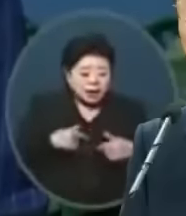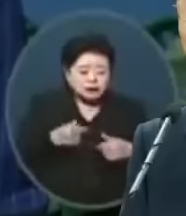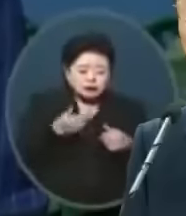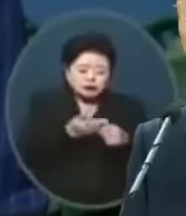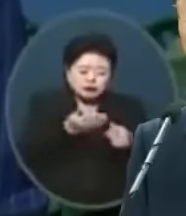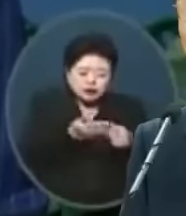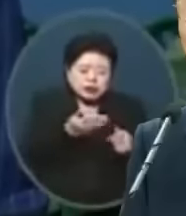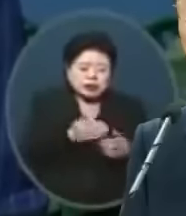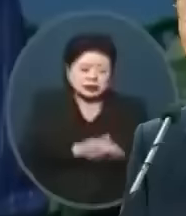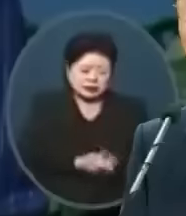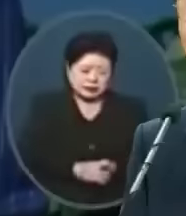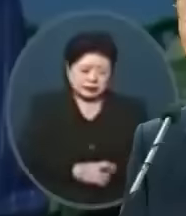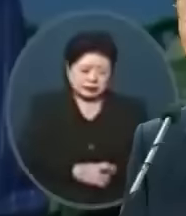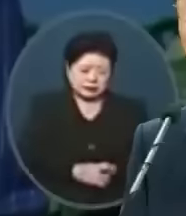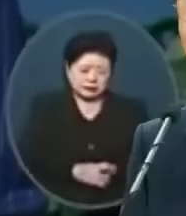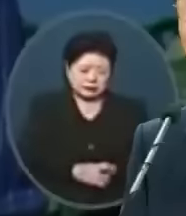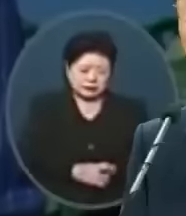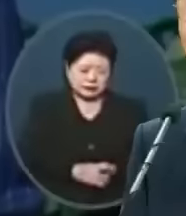소식을 전해야 될